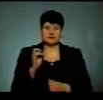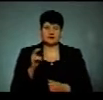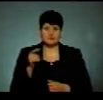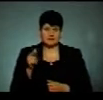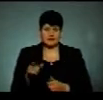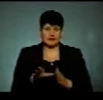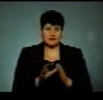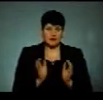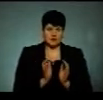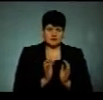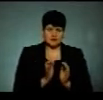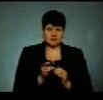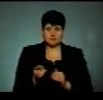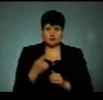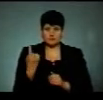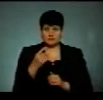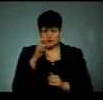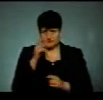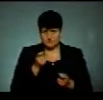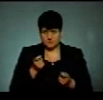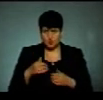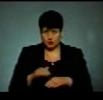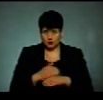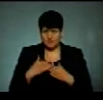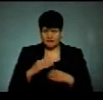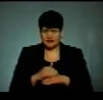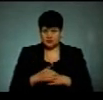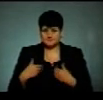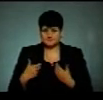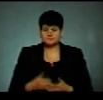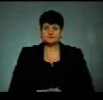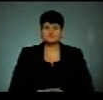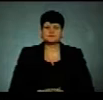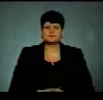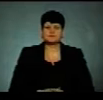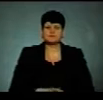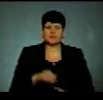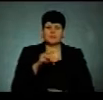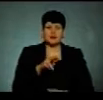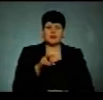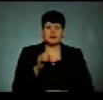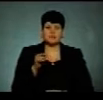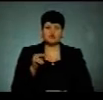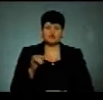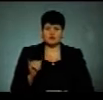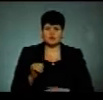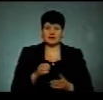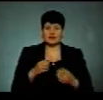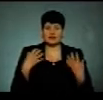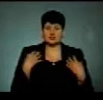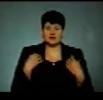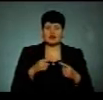та енергозбереження Тернопільської облдержадміністрації. Доброго вечора. Марія Лемчугіна, начальниця відділу обліку